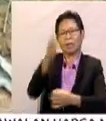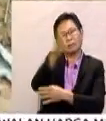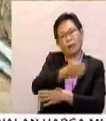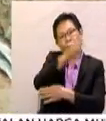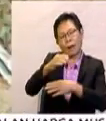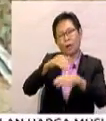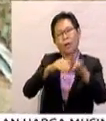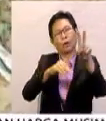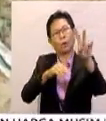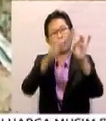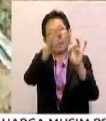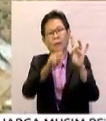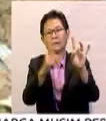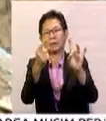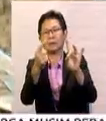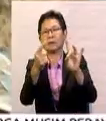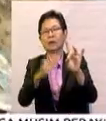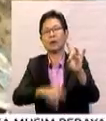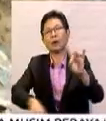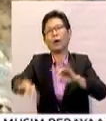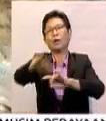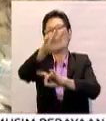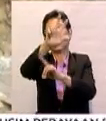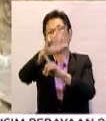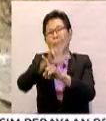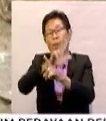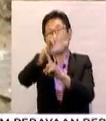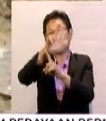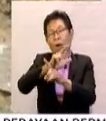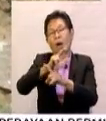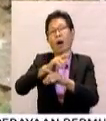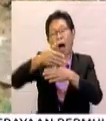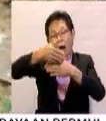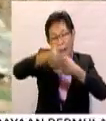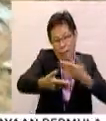pada 28 Januari, kira-kira 3 bulan selepas berlaku